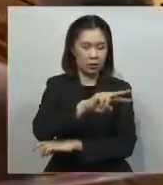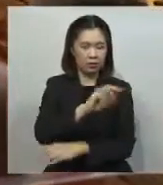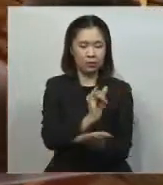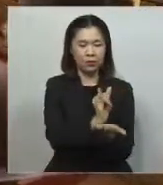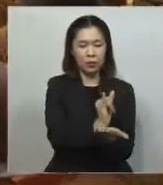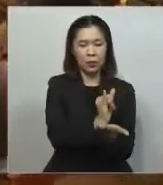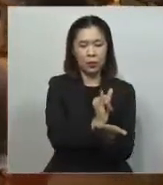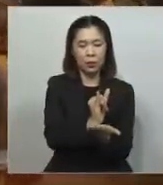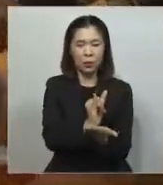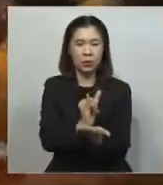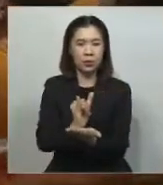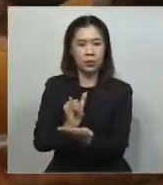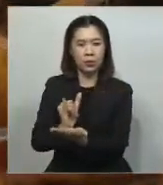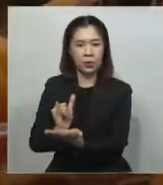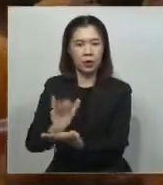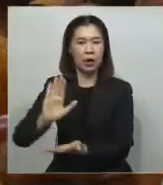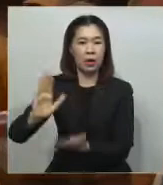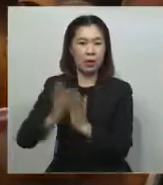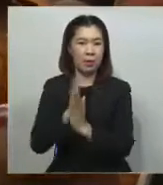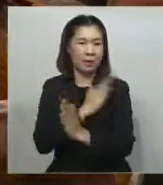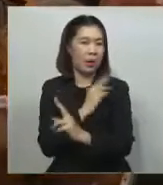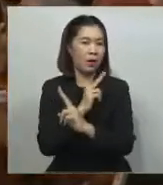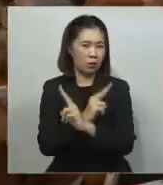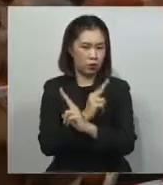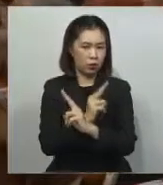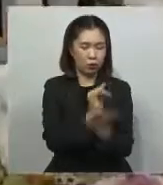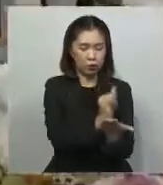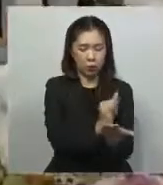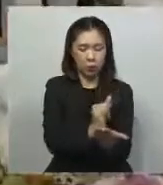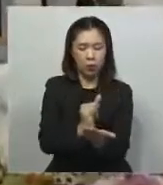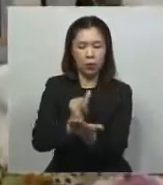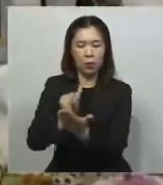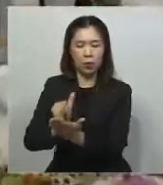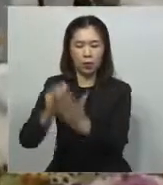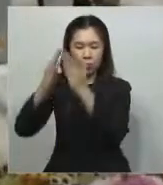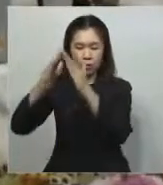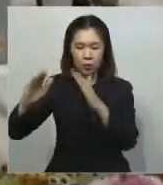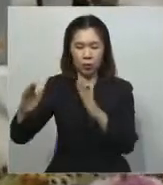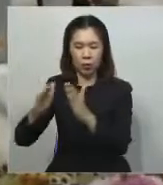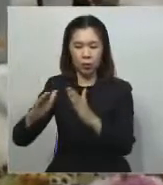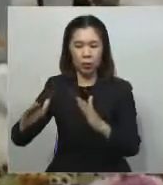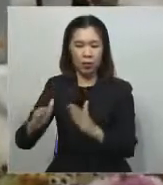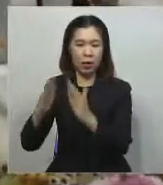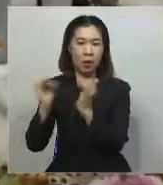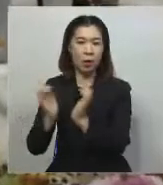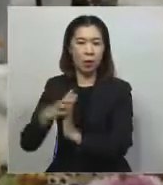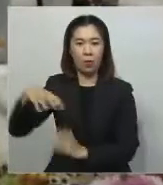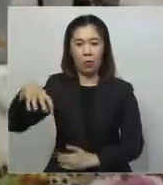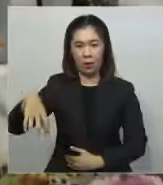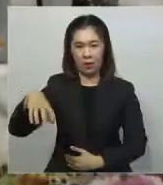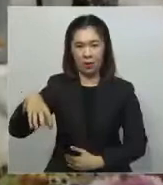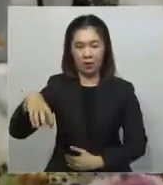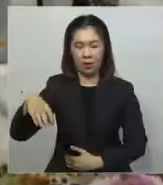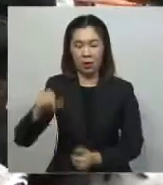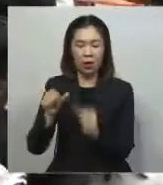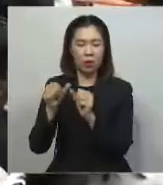สรีระสังขารอาจารย์ใหญ่หลวงพ่อคูณไปยังชาปนสถานชั่วคราววัดหนองแวงพระอารามหลวงบริเวณด้านหลังพุทธ